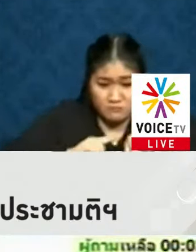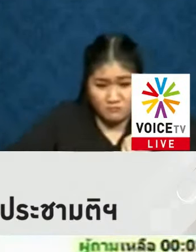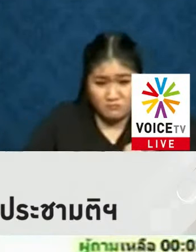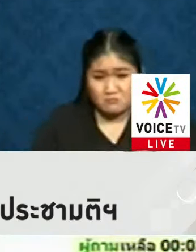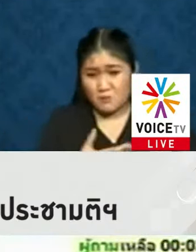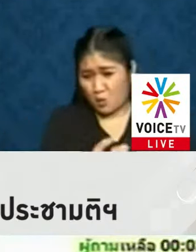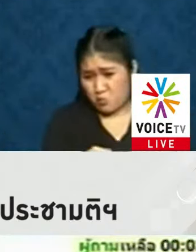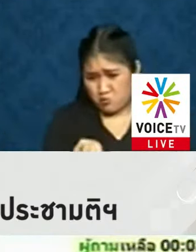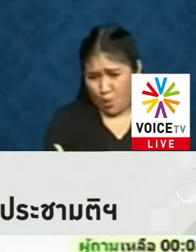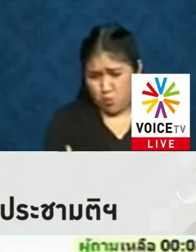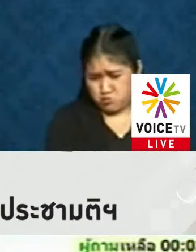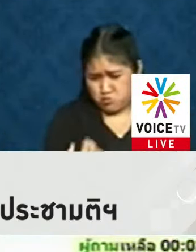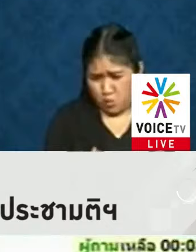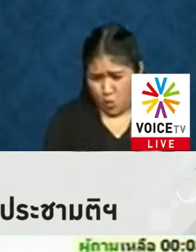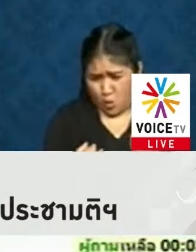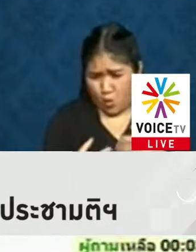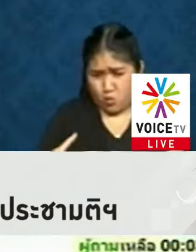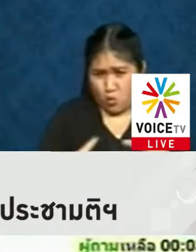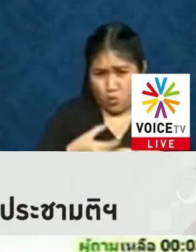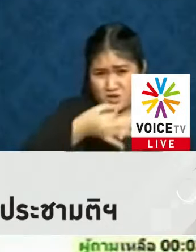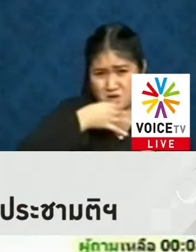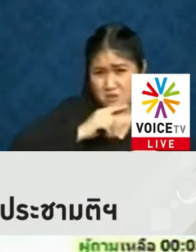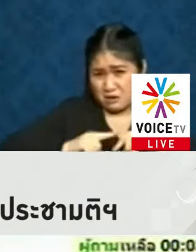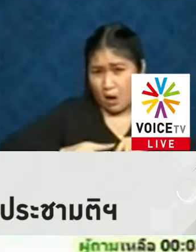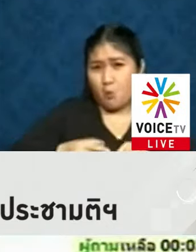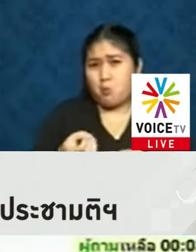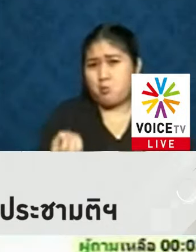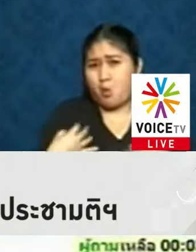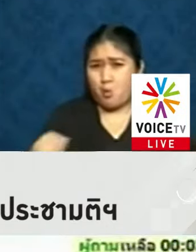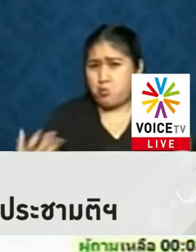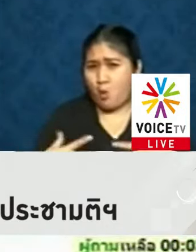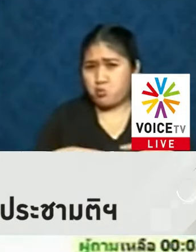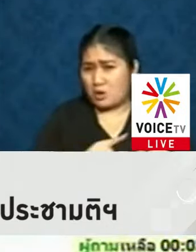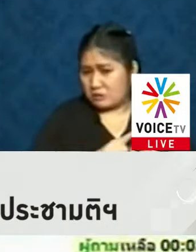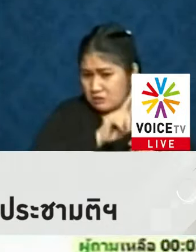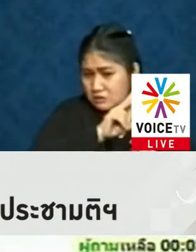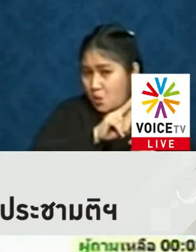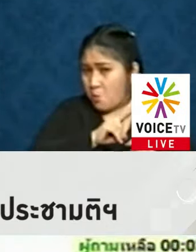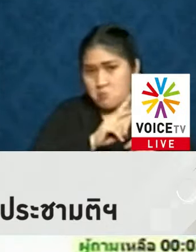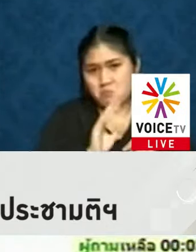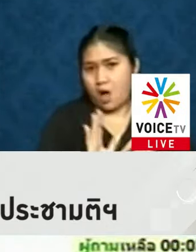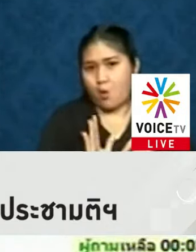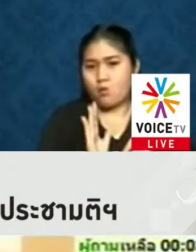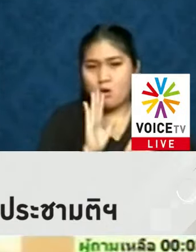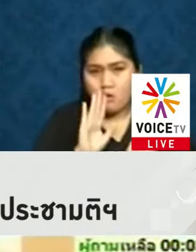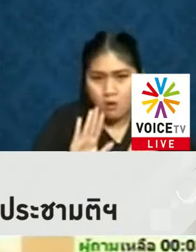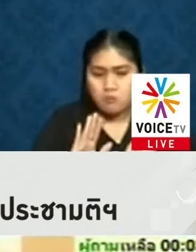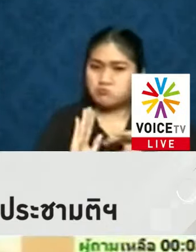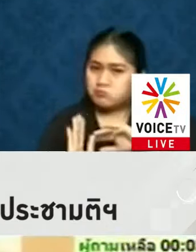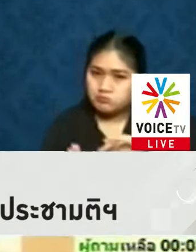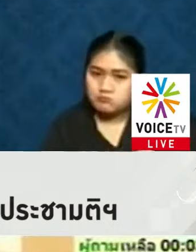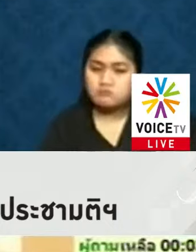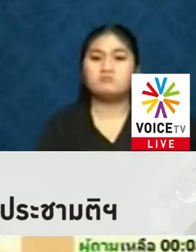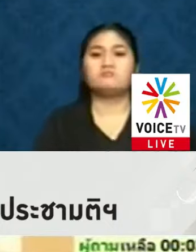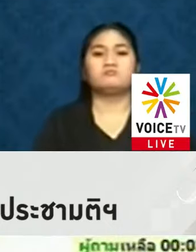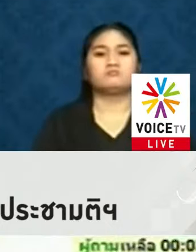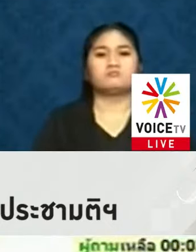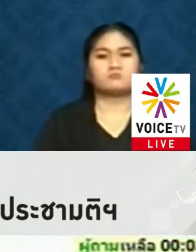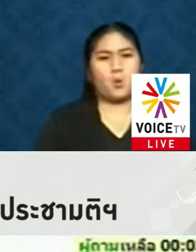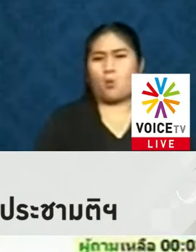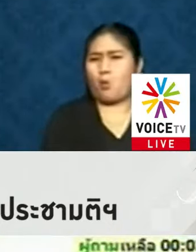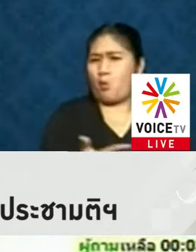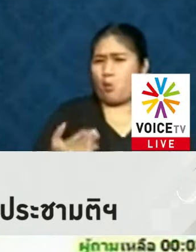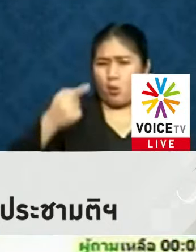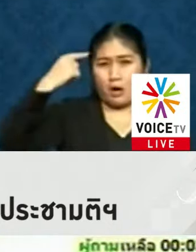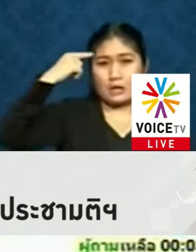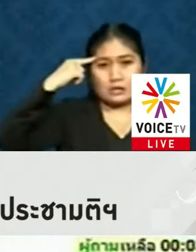ะครับกลุ่มวิชาชีพต่างๆเขาไม่เอาหมด1หมด2ไม่ให้มาแตะเพราะนั้นส่วนใหญ่เกือบทั้งหมดเนี่ยเ